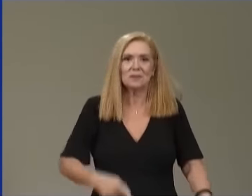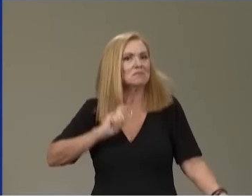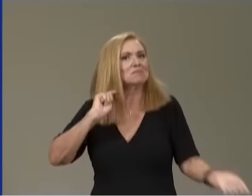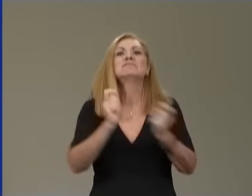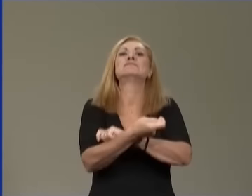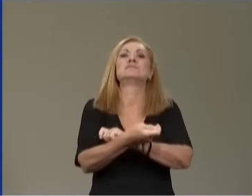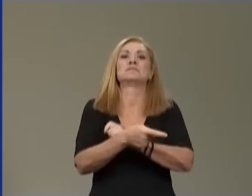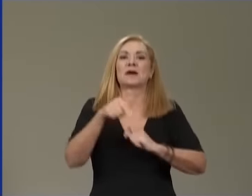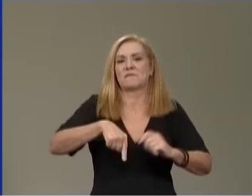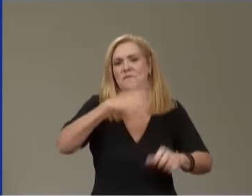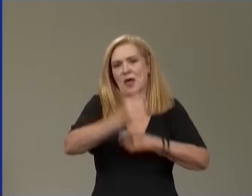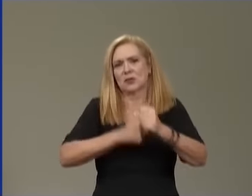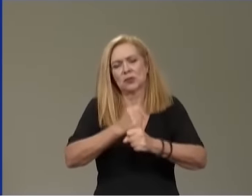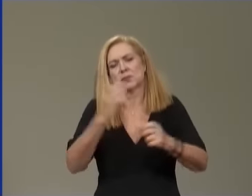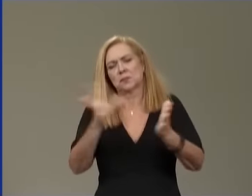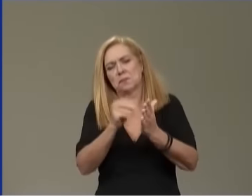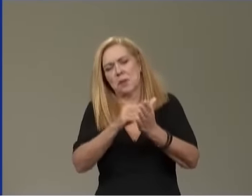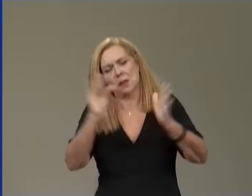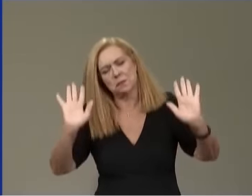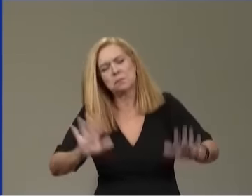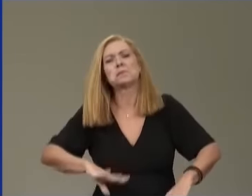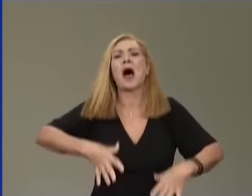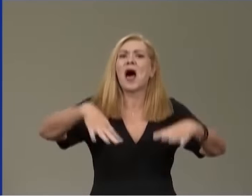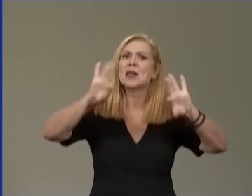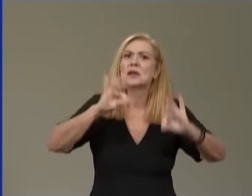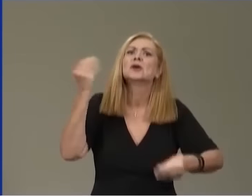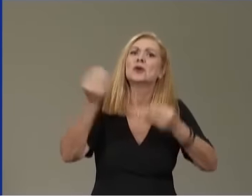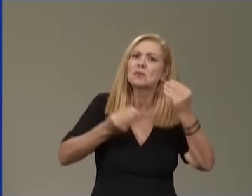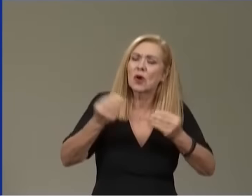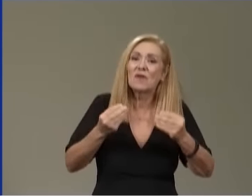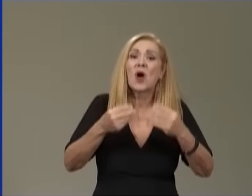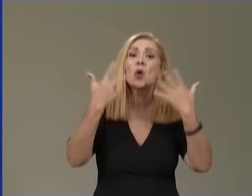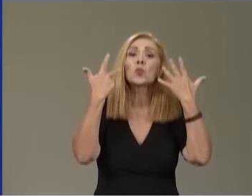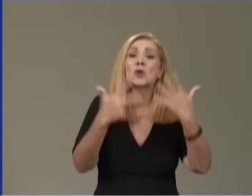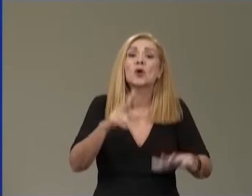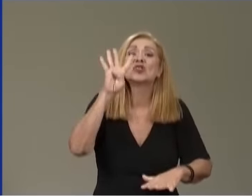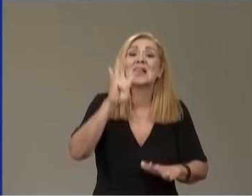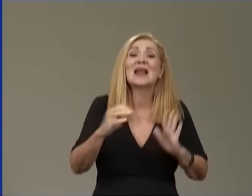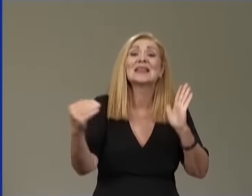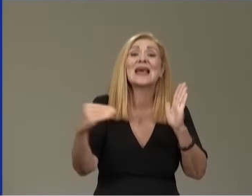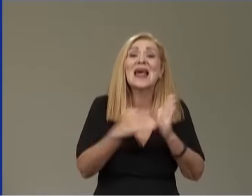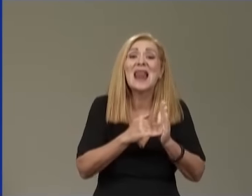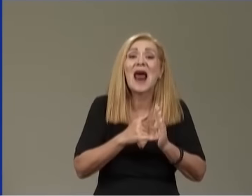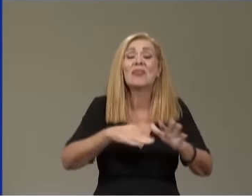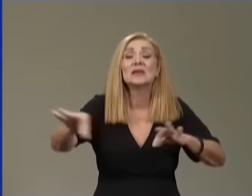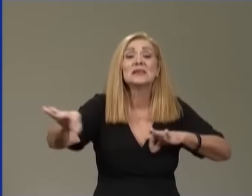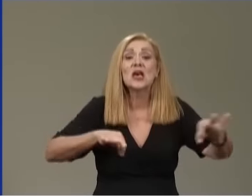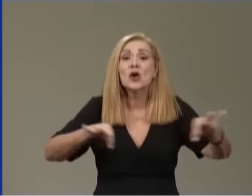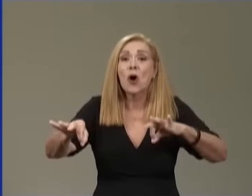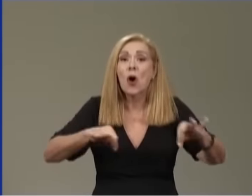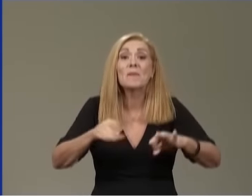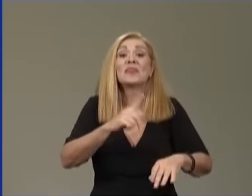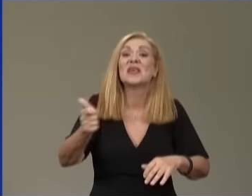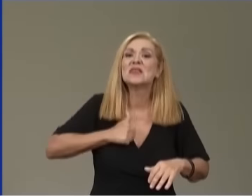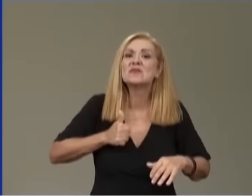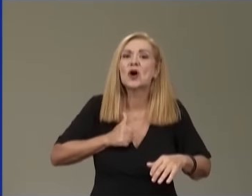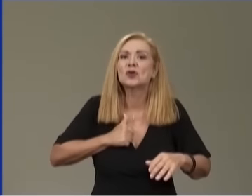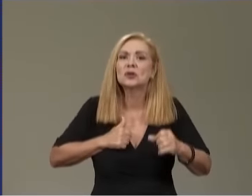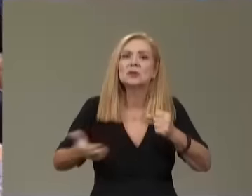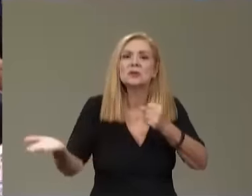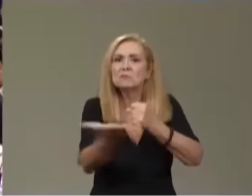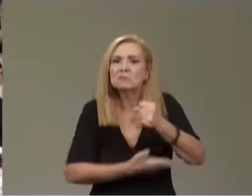παράδειγμα, και παρά τα πρώτα προβλήματα, 840.000 οικόπεδα καθαρίστηκαν από τους ιδιοκτήτες τους. Γίνεται έτσι